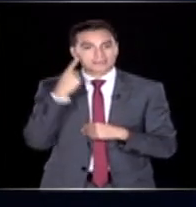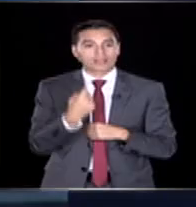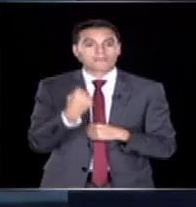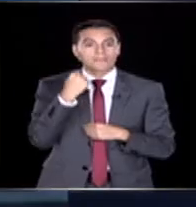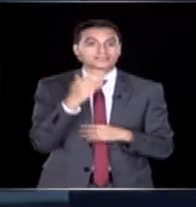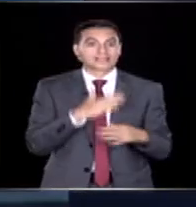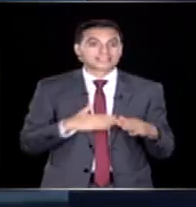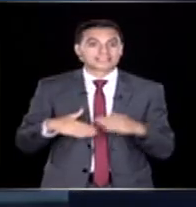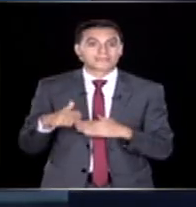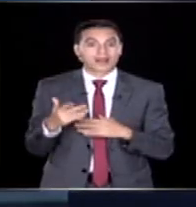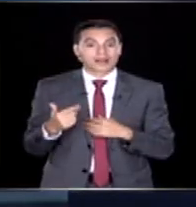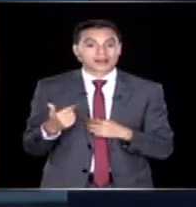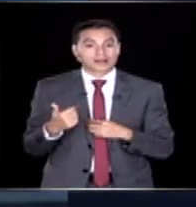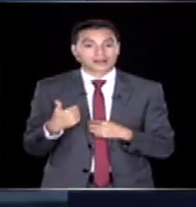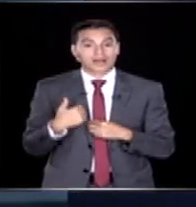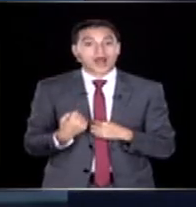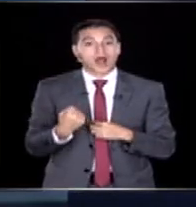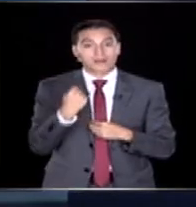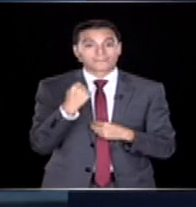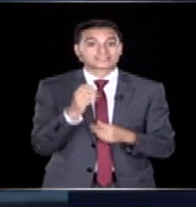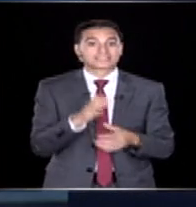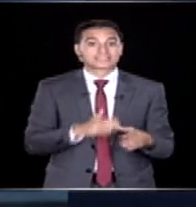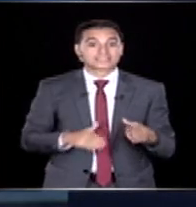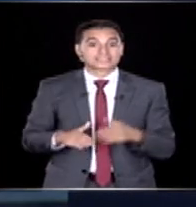بطله. انا اصلا بطله سباحه